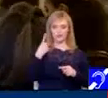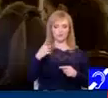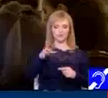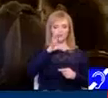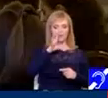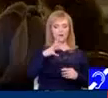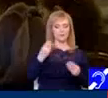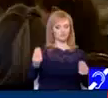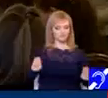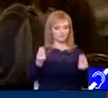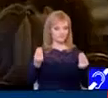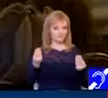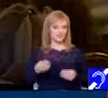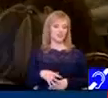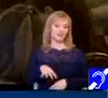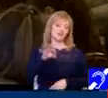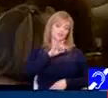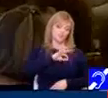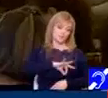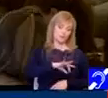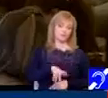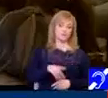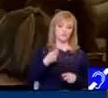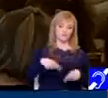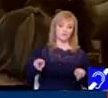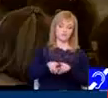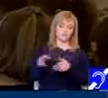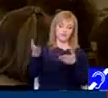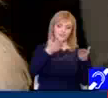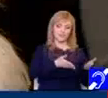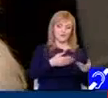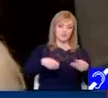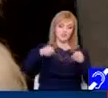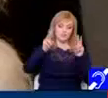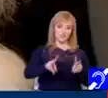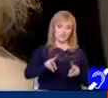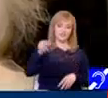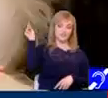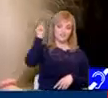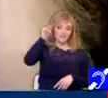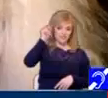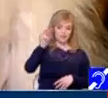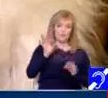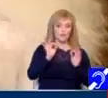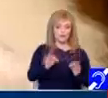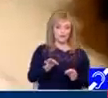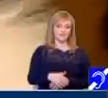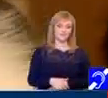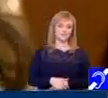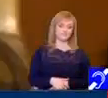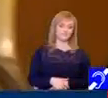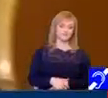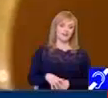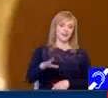atunci profităm de ocaziile de genul acesta să învățăm și noi și mai mult.